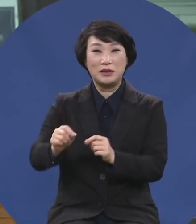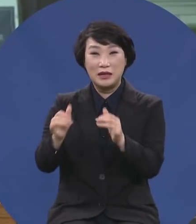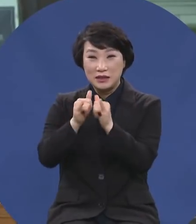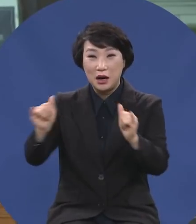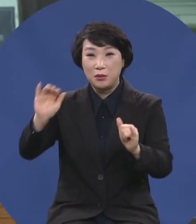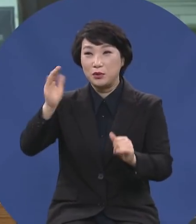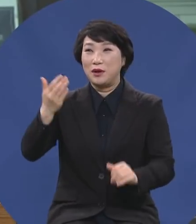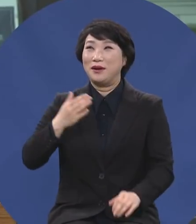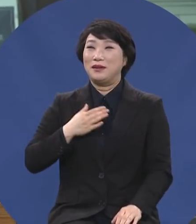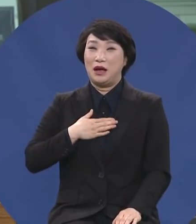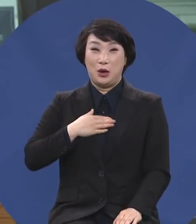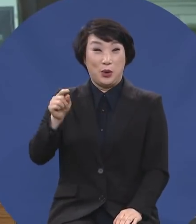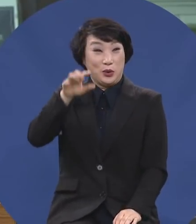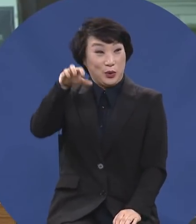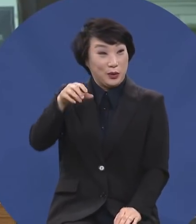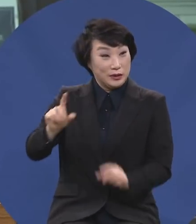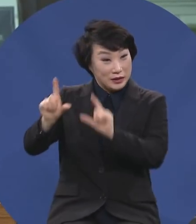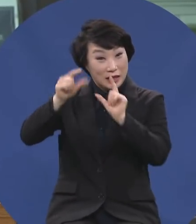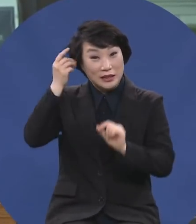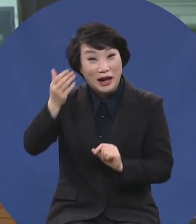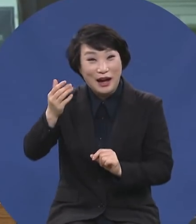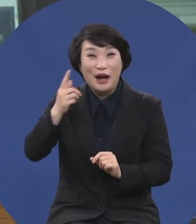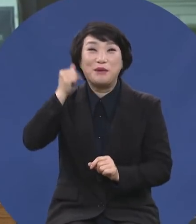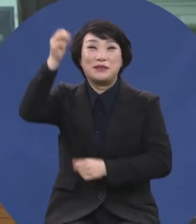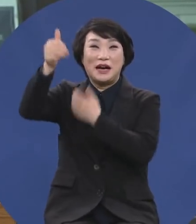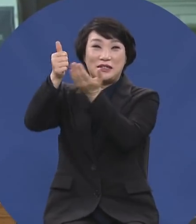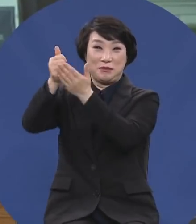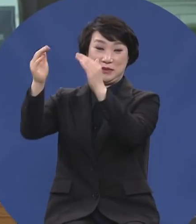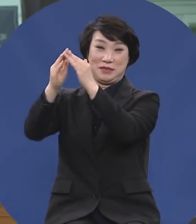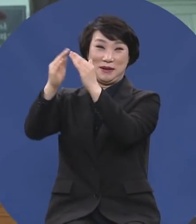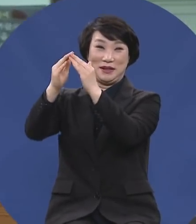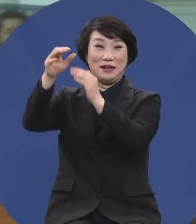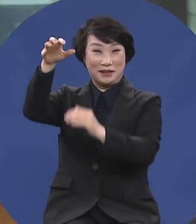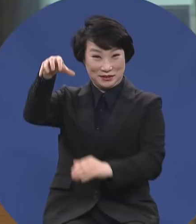되었으니 어디서? 아버지 집에서.